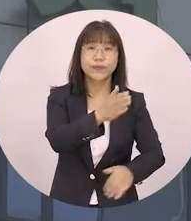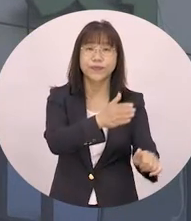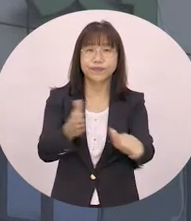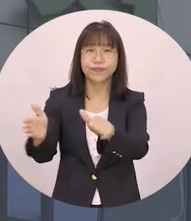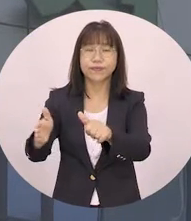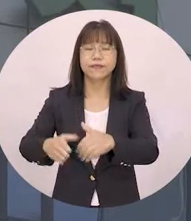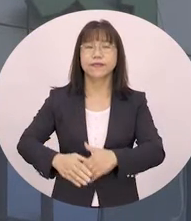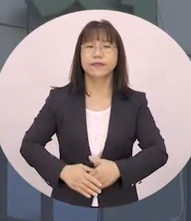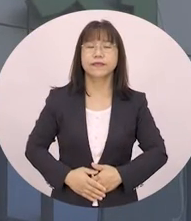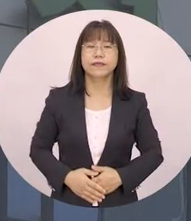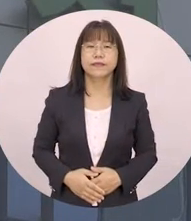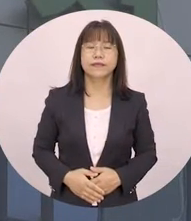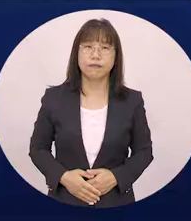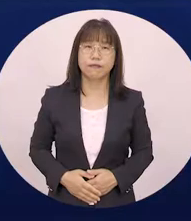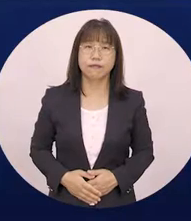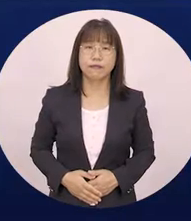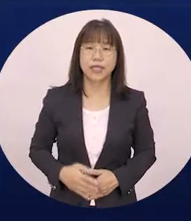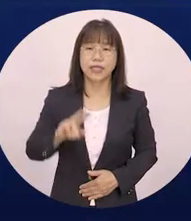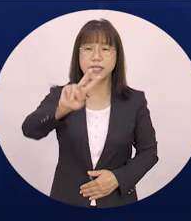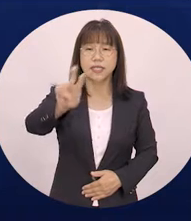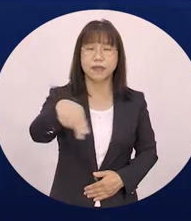됩니다.